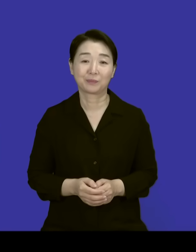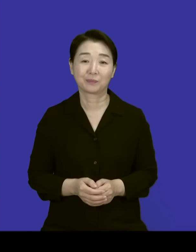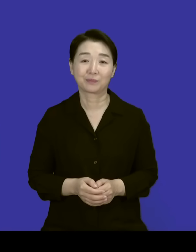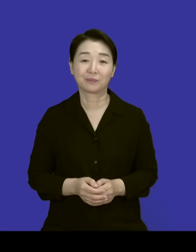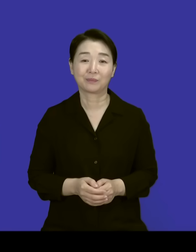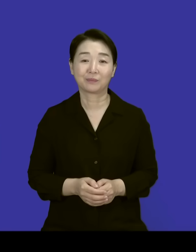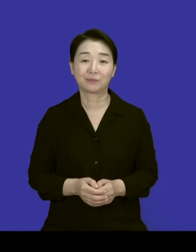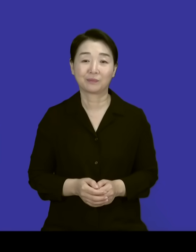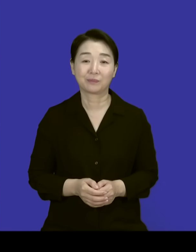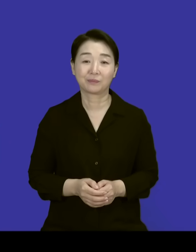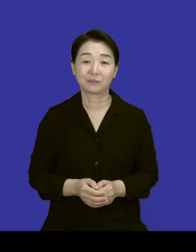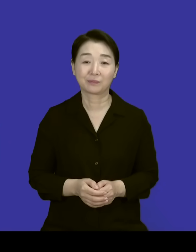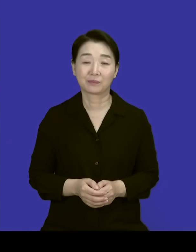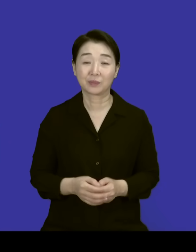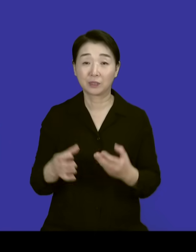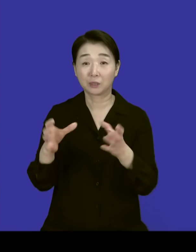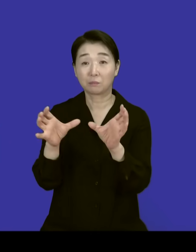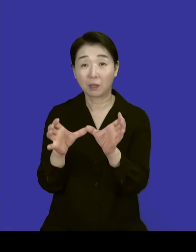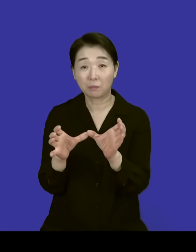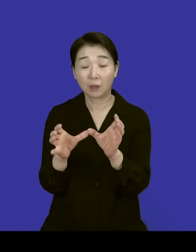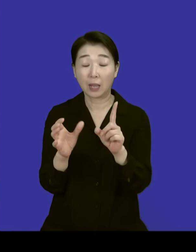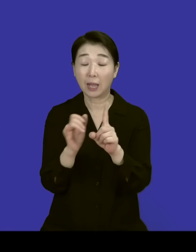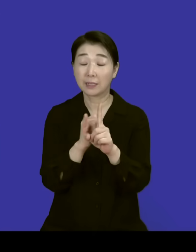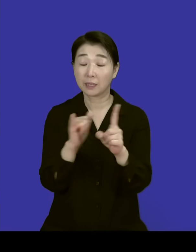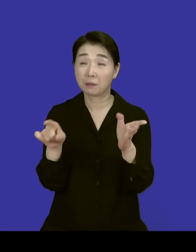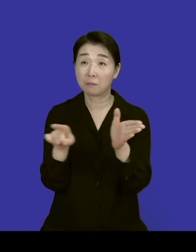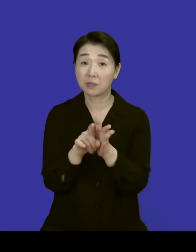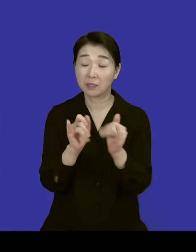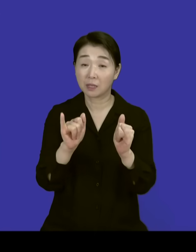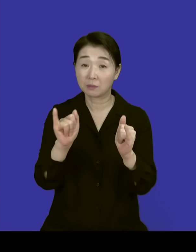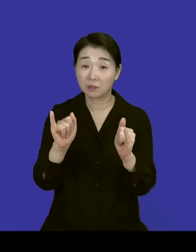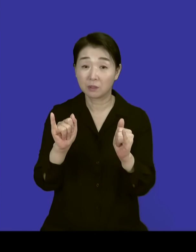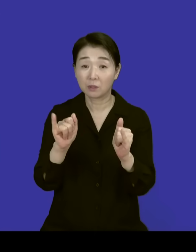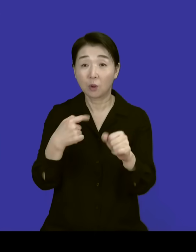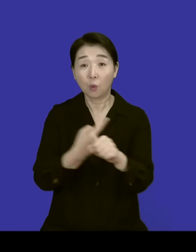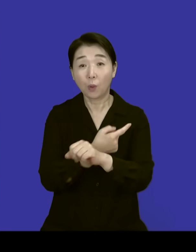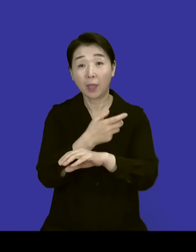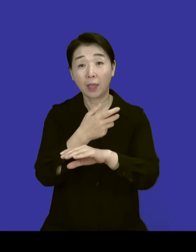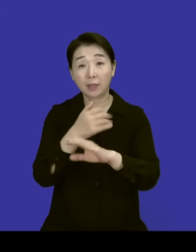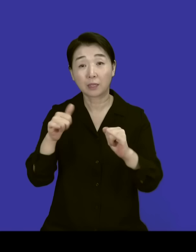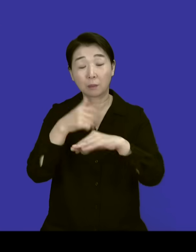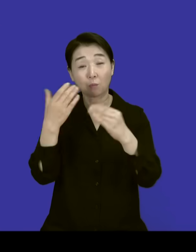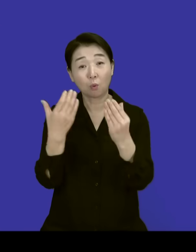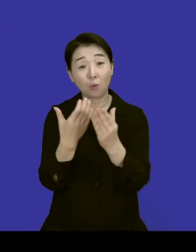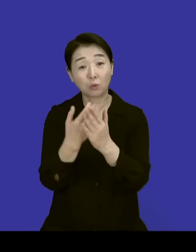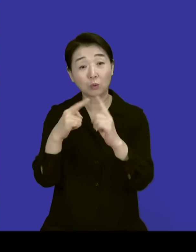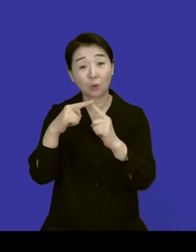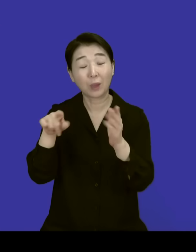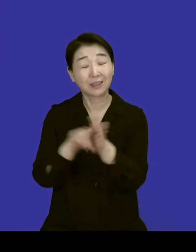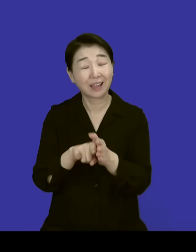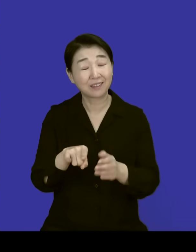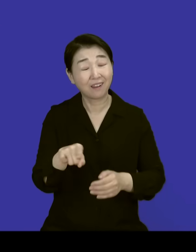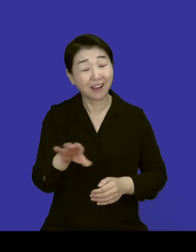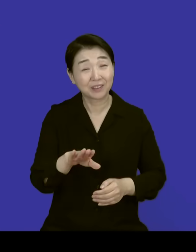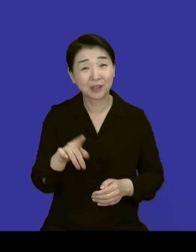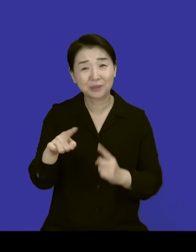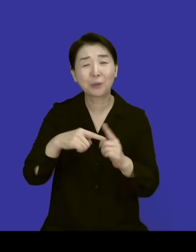정도쯤 됐으면은 지금 멤버 중에 한 명만 크리스찬이면 나머지도 교회에 보냈어야 되는 거 아닙니까? 좀 가세요.